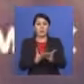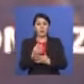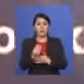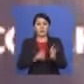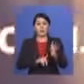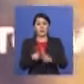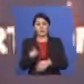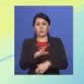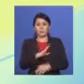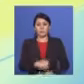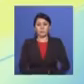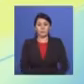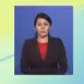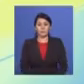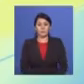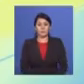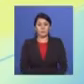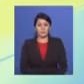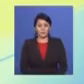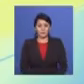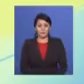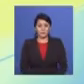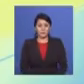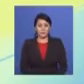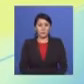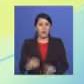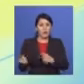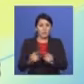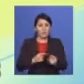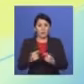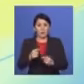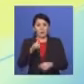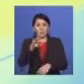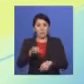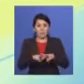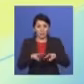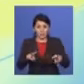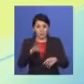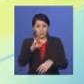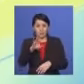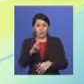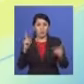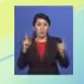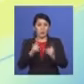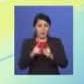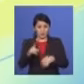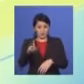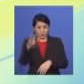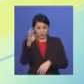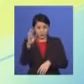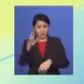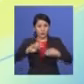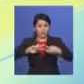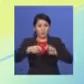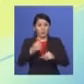жатқанын жеткізді. Осы және өзге де ақпараттар жайлы президент премьер-министр Асқар Маминді қабылдады. Елдегі